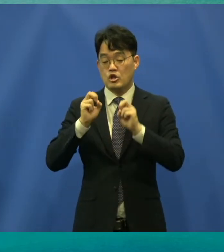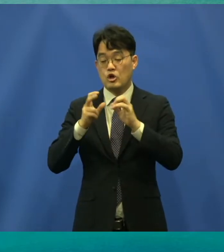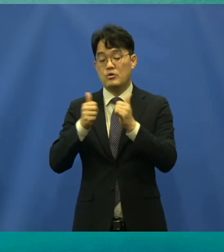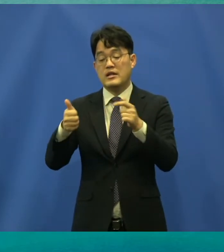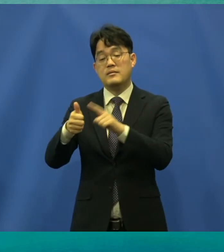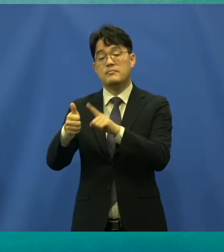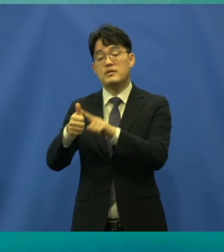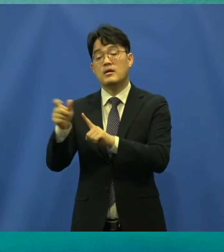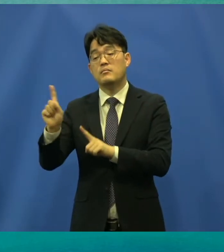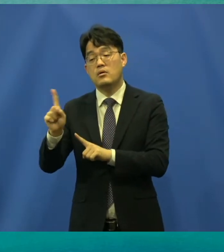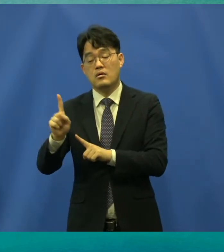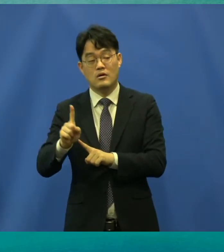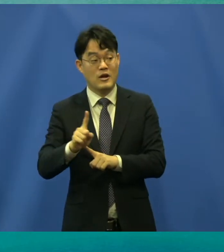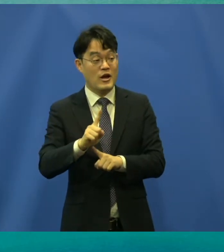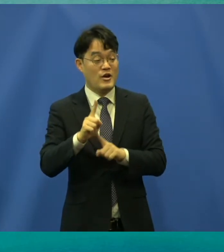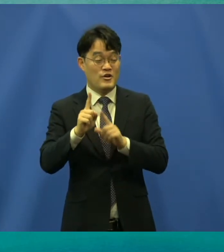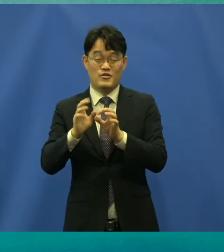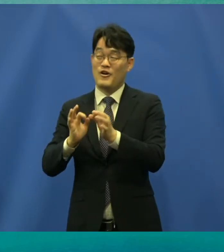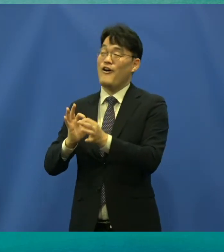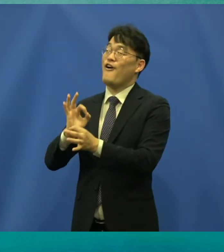아닙니다. 엄청난 얘기를 했죠.